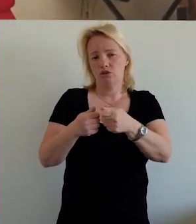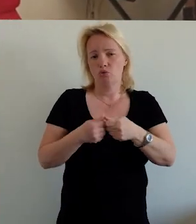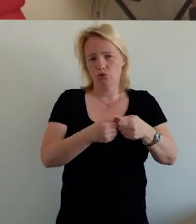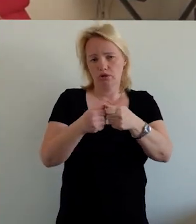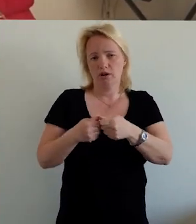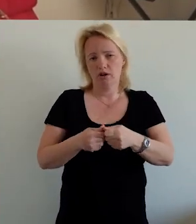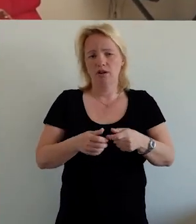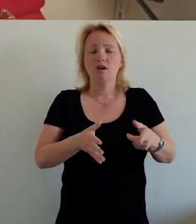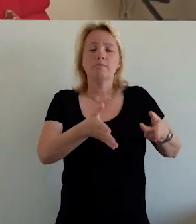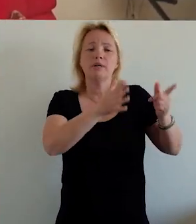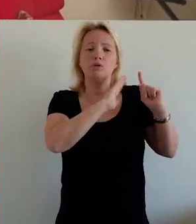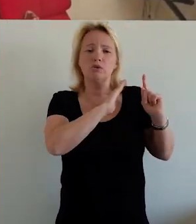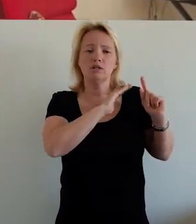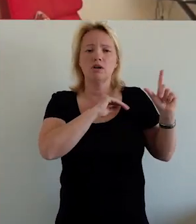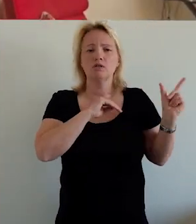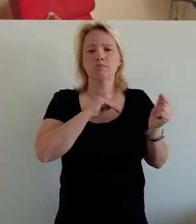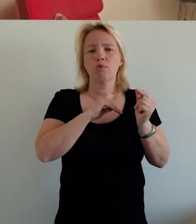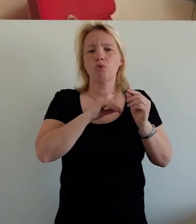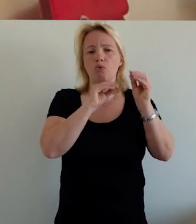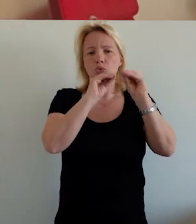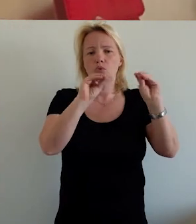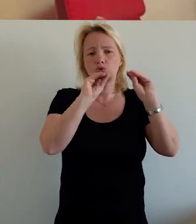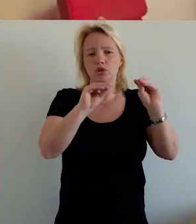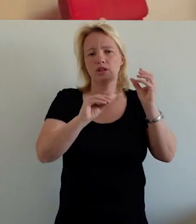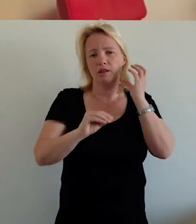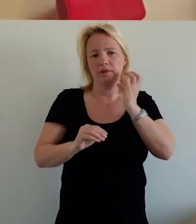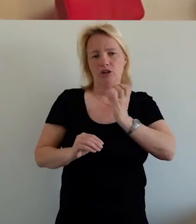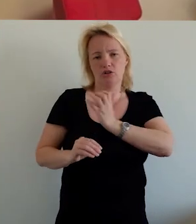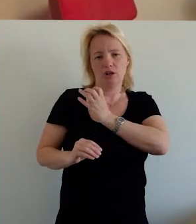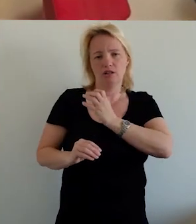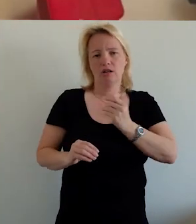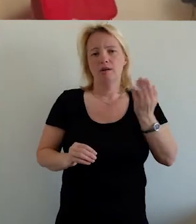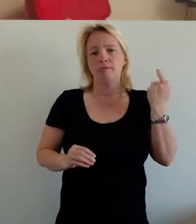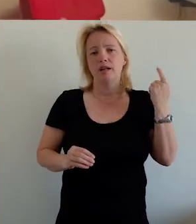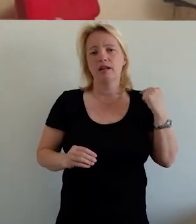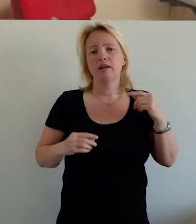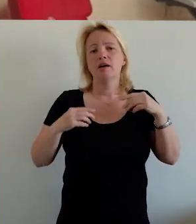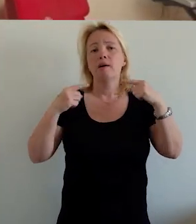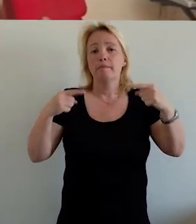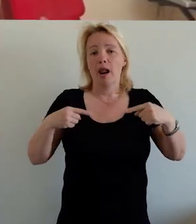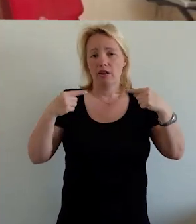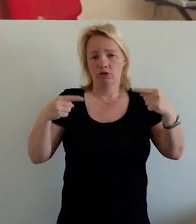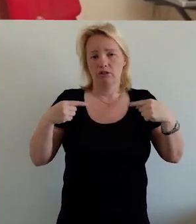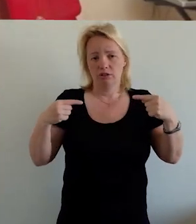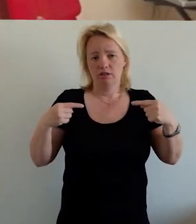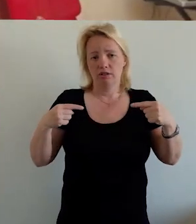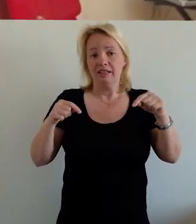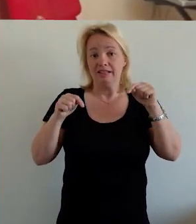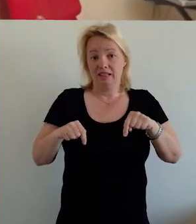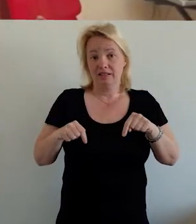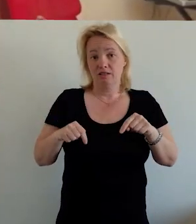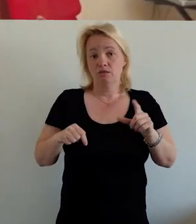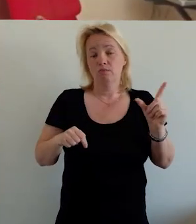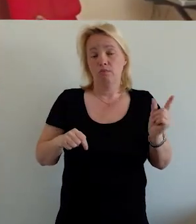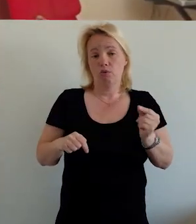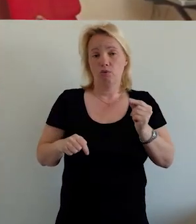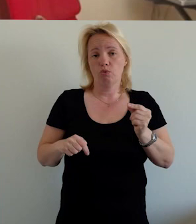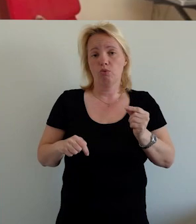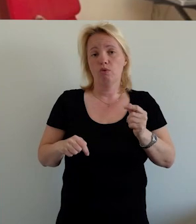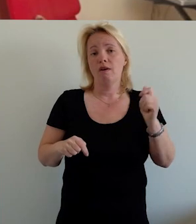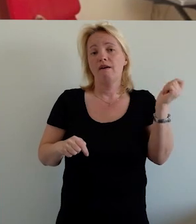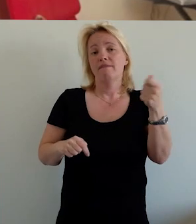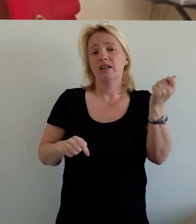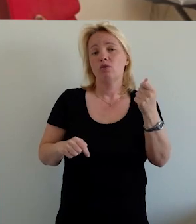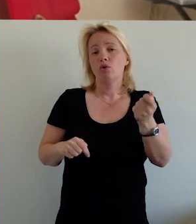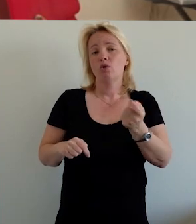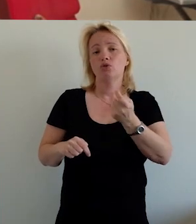družiny. Minulý týden jste s panem učitelem vařili palačinky. Tento týden